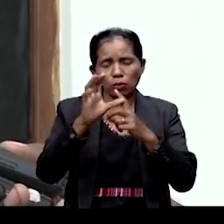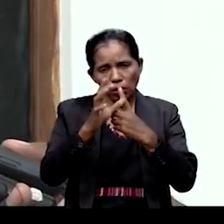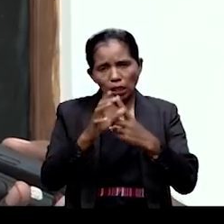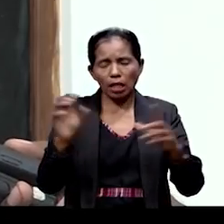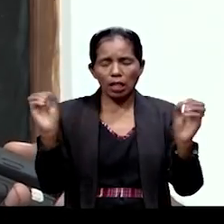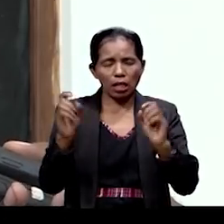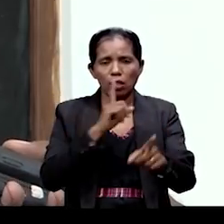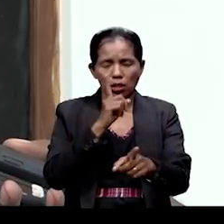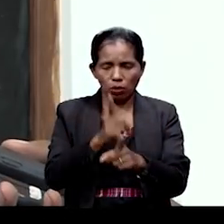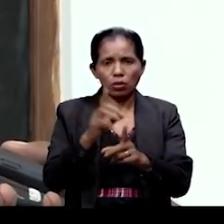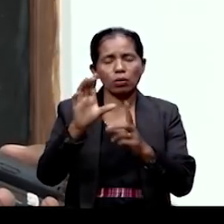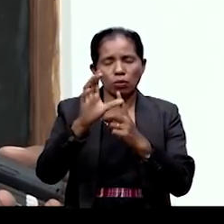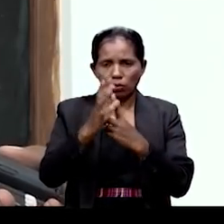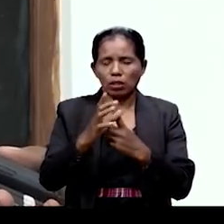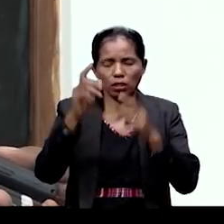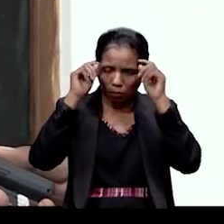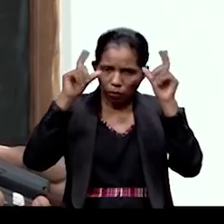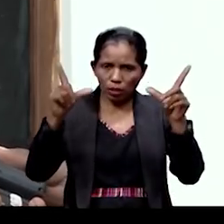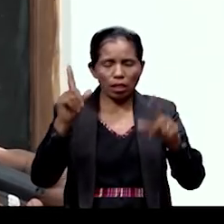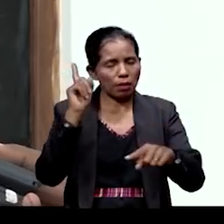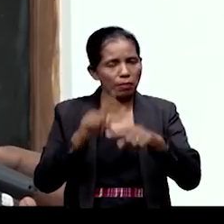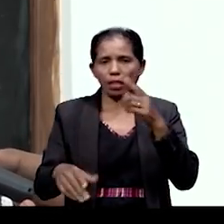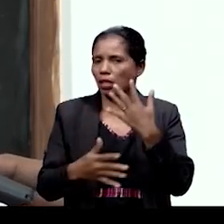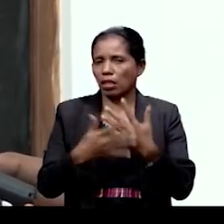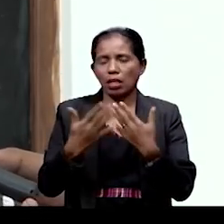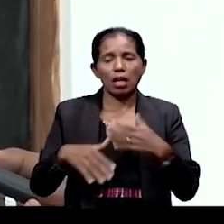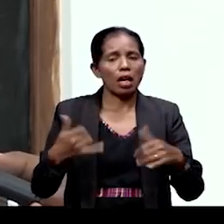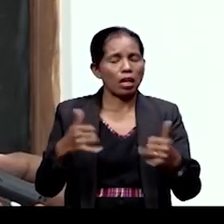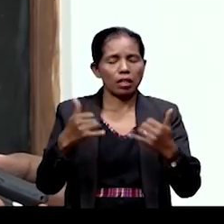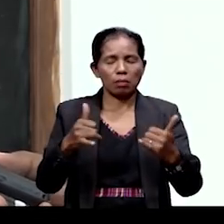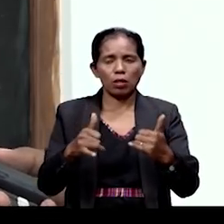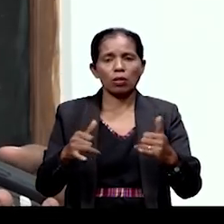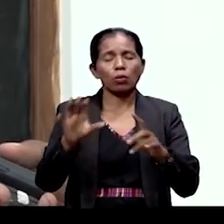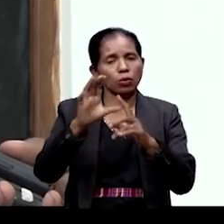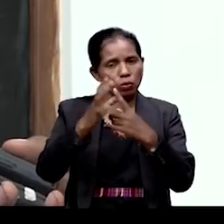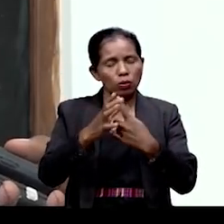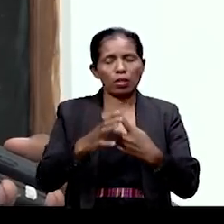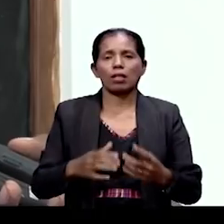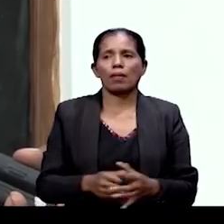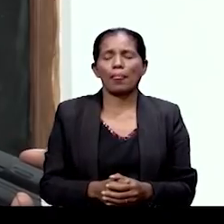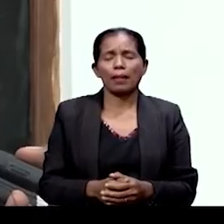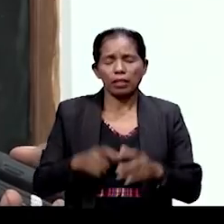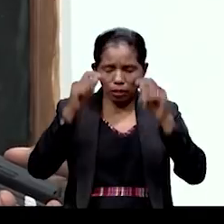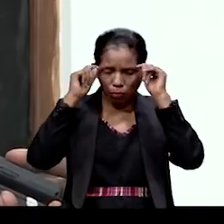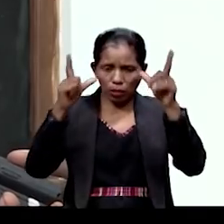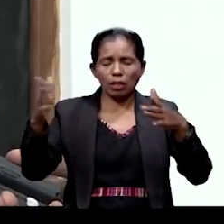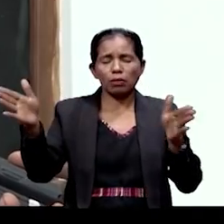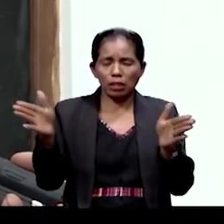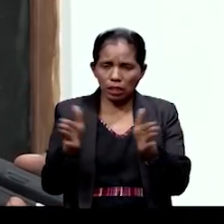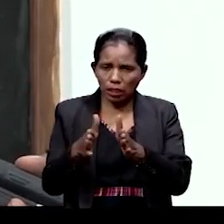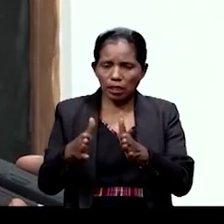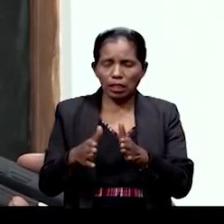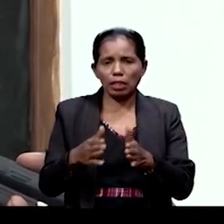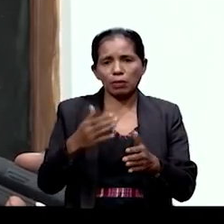label halima ro identidade ema Timornian. Timor ne atu kika atu beka atu kia